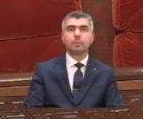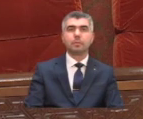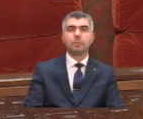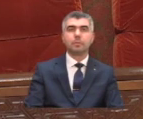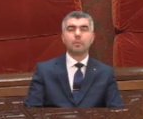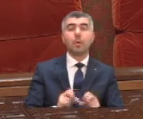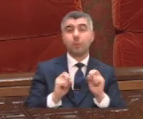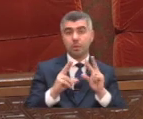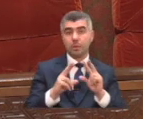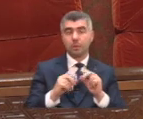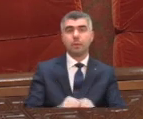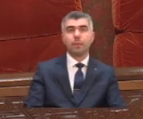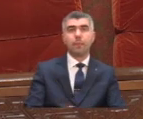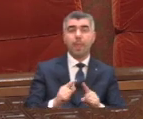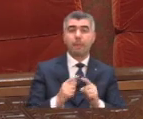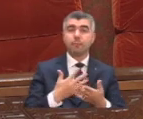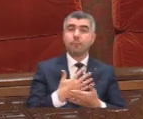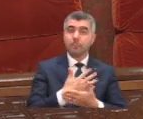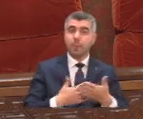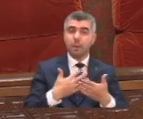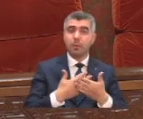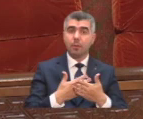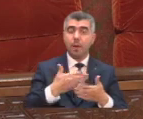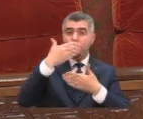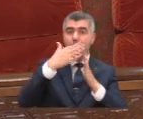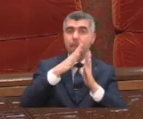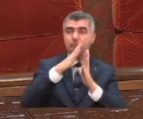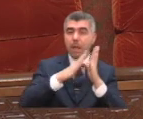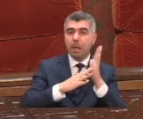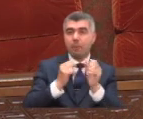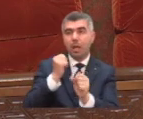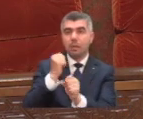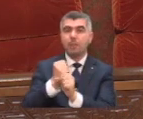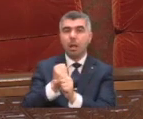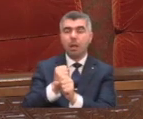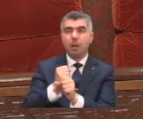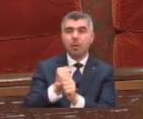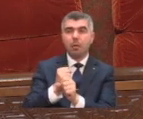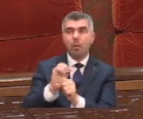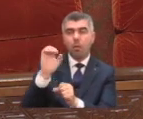بالفعل نحن نفتخر بهذه الجاليه المغربيه مقيمه بالخارج